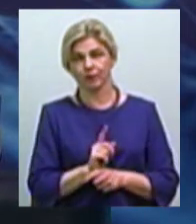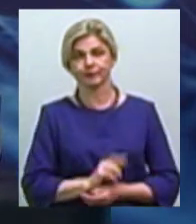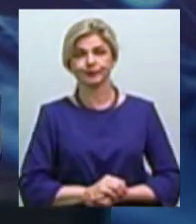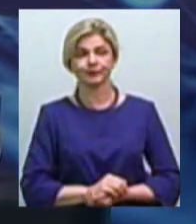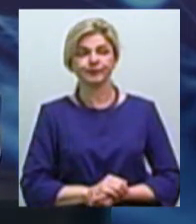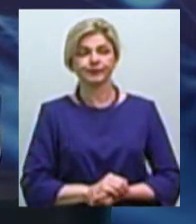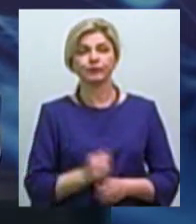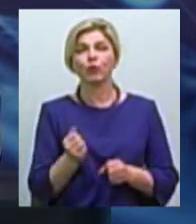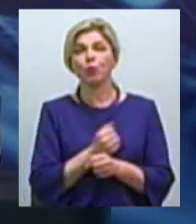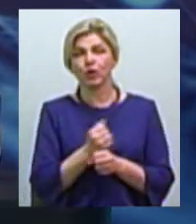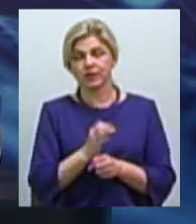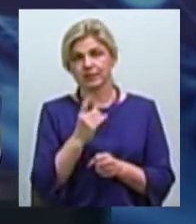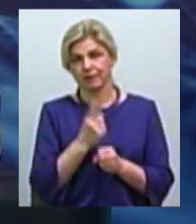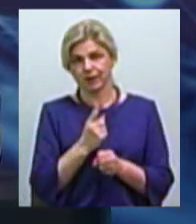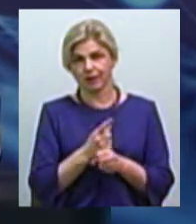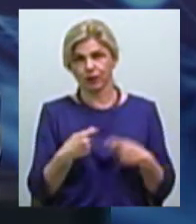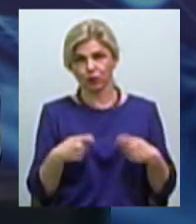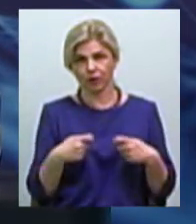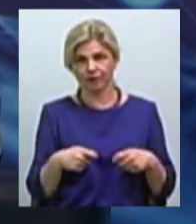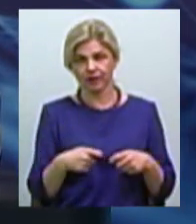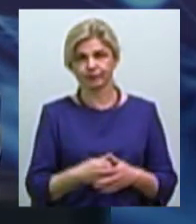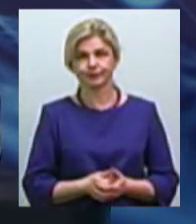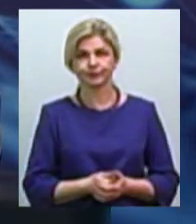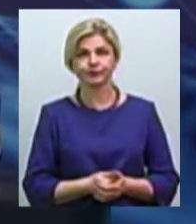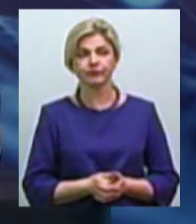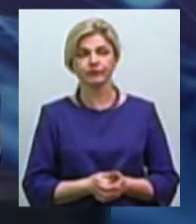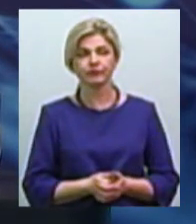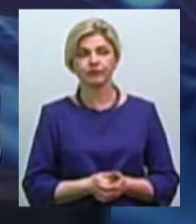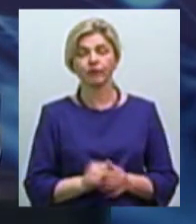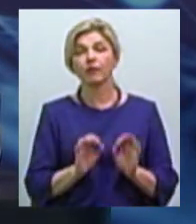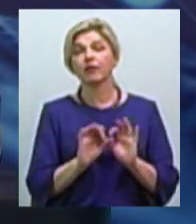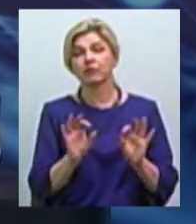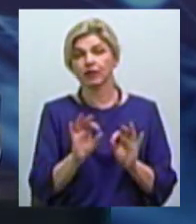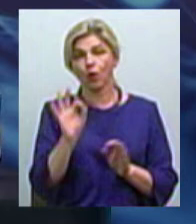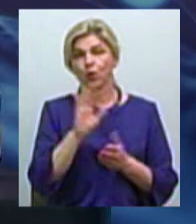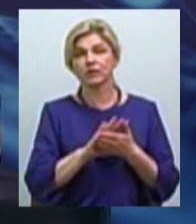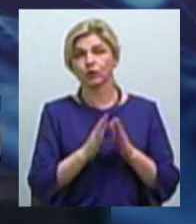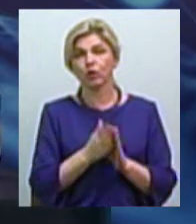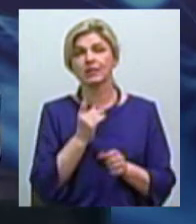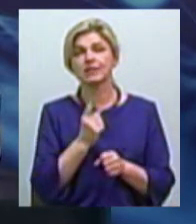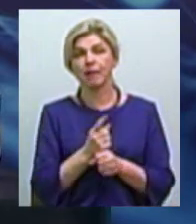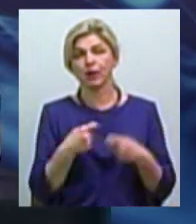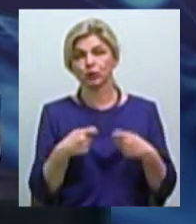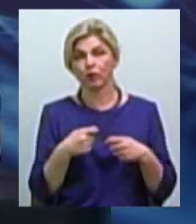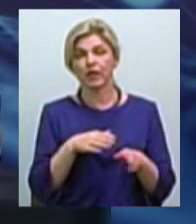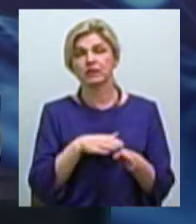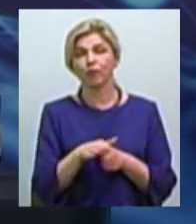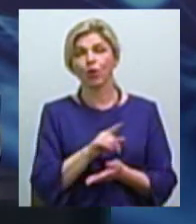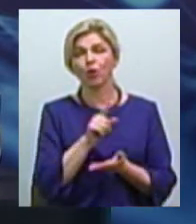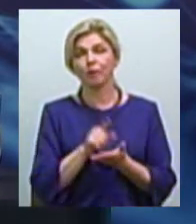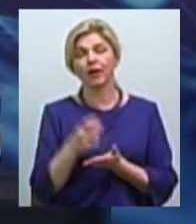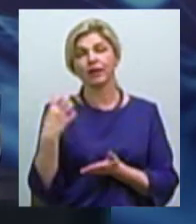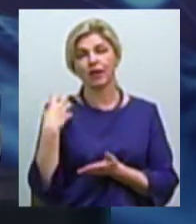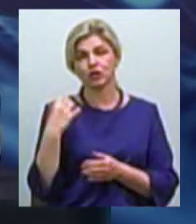і борються зі стихійною торгівлею. Ось як прокоментував небезпеку стихійної торгівлі виконуючи обов'язки начальника